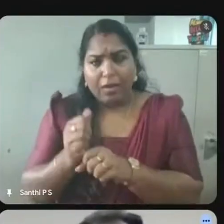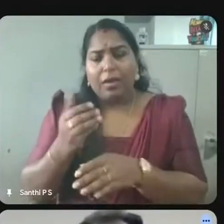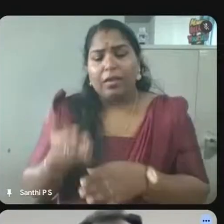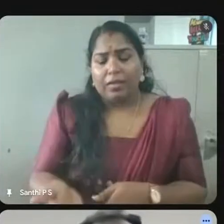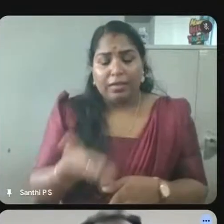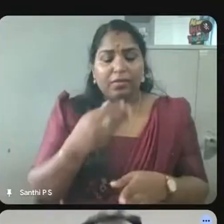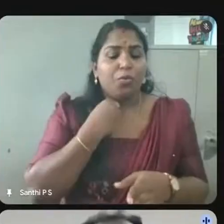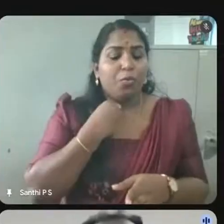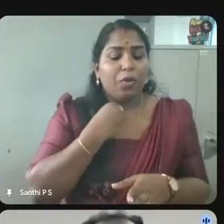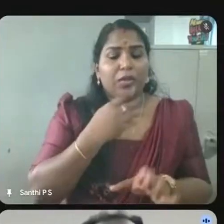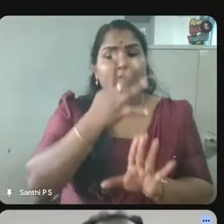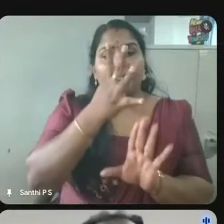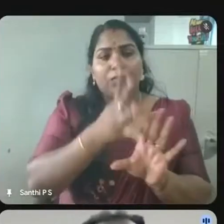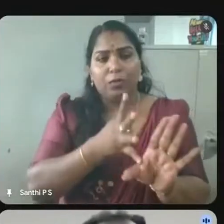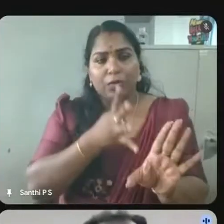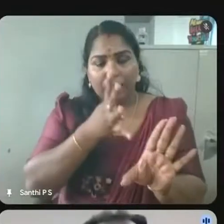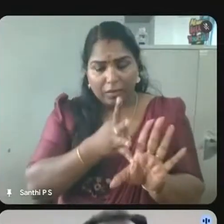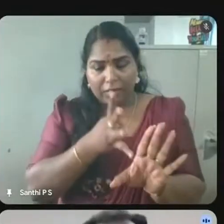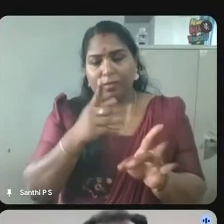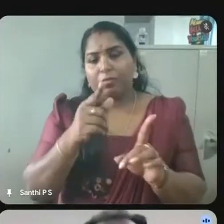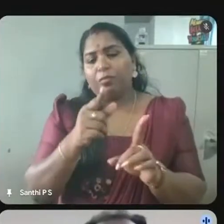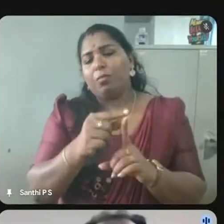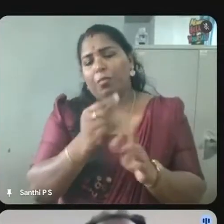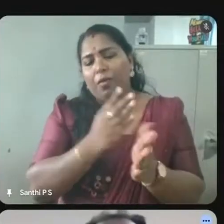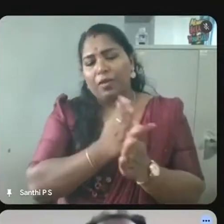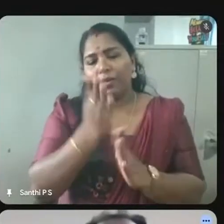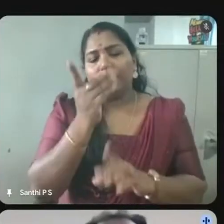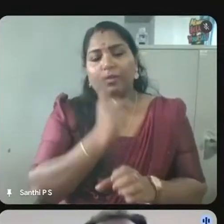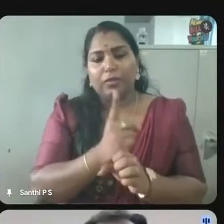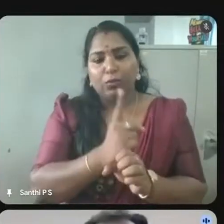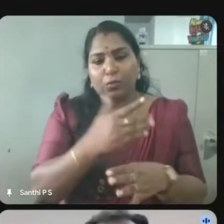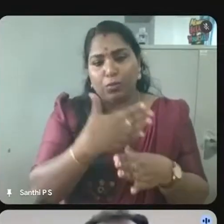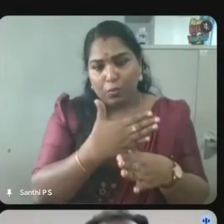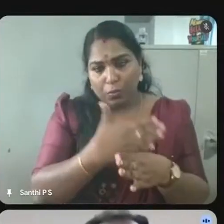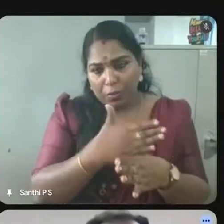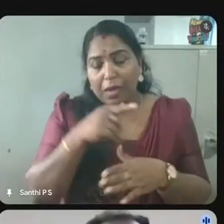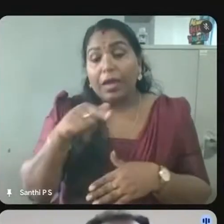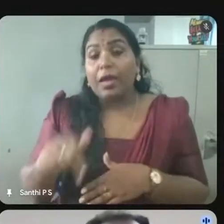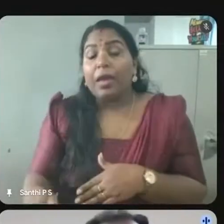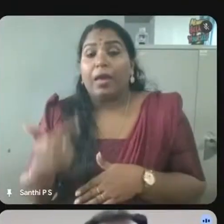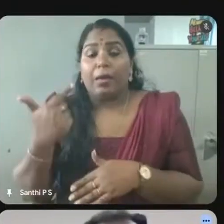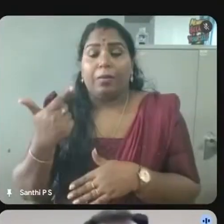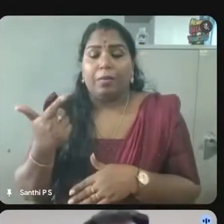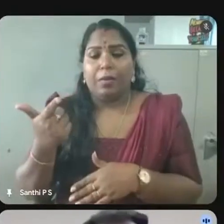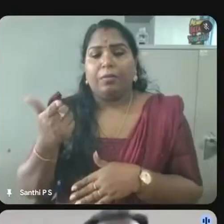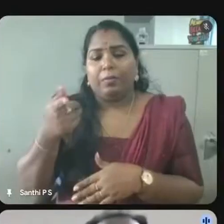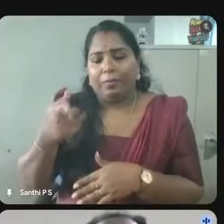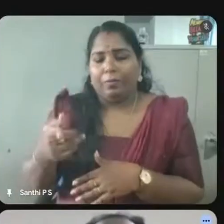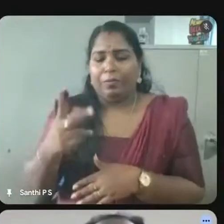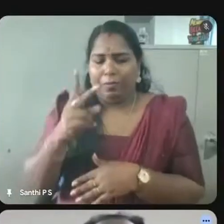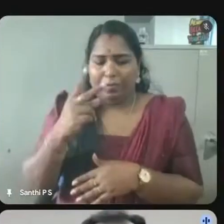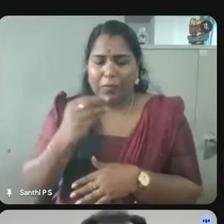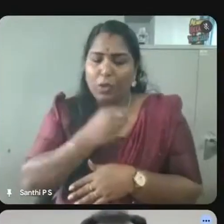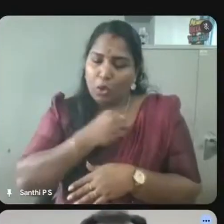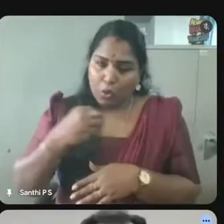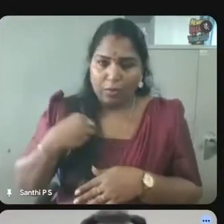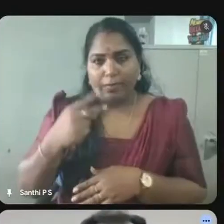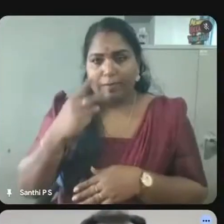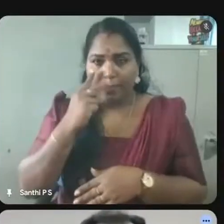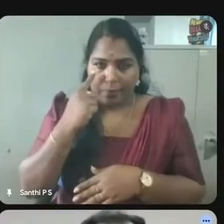പ്രവർത്തിച്ചിട്ടുമുണ്ട്. നിലവിൽ പ്രിസൈസ് ഐ കെയർ ഹോസ്പിറ്റൽ പീഡിയാട്രിക് ഒപ്തോൾമോളജി വിഭാഗം സീനിയർ കൺസൾട്ടന്റ് ആണ്